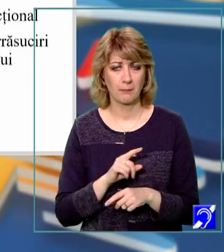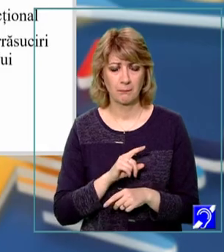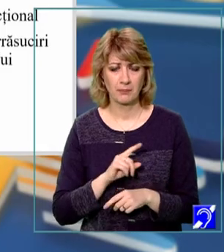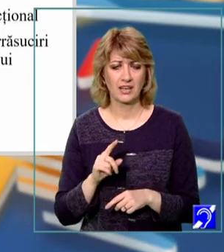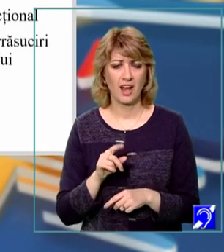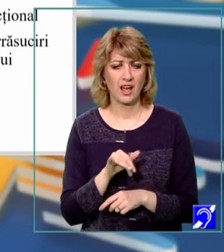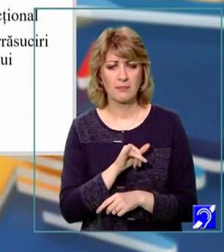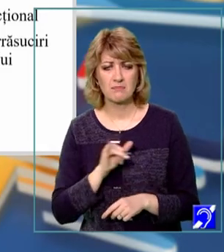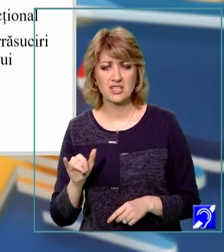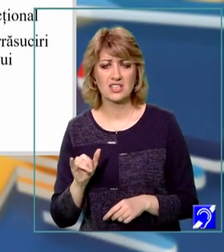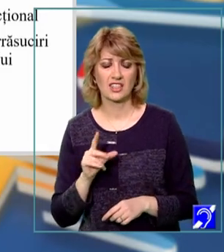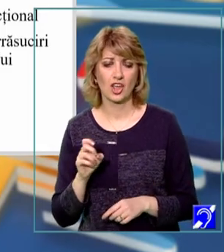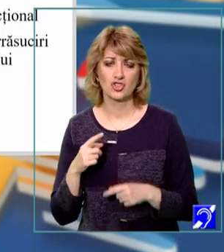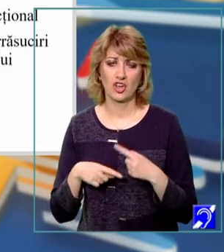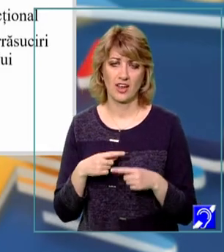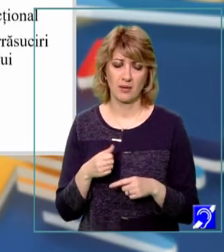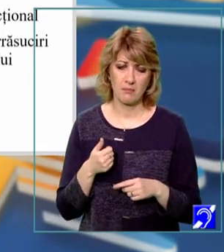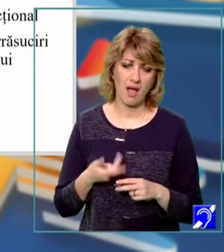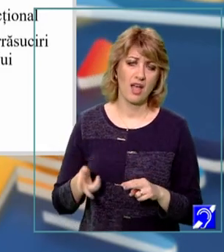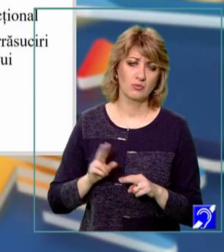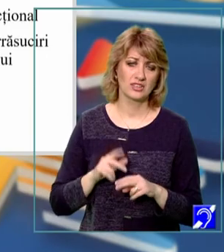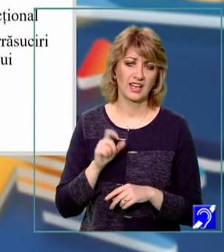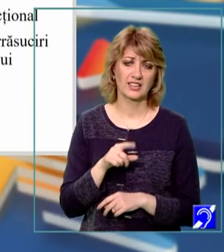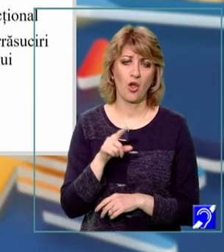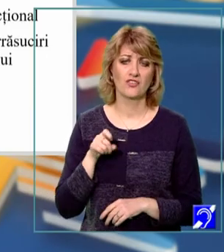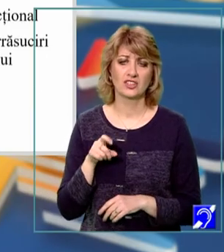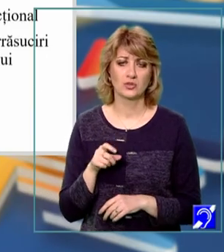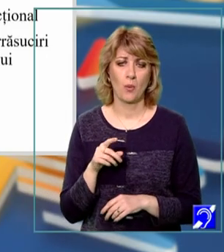mii de gene de data aceasta, deci mult mai multe decât la un virus,